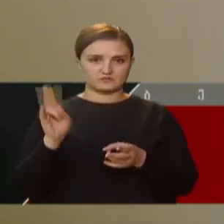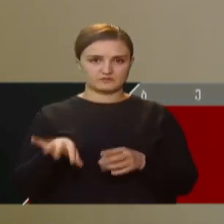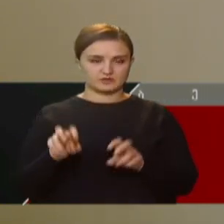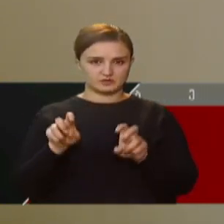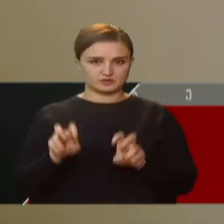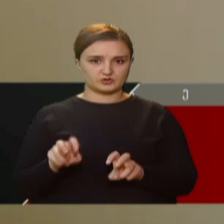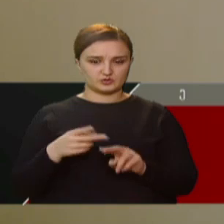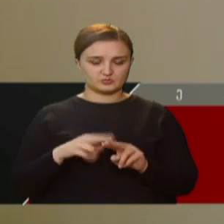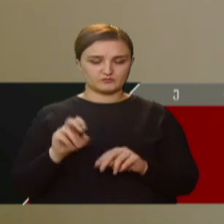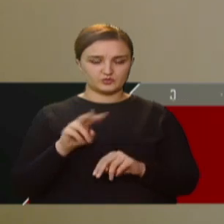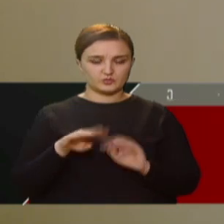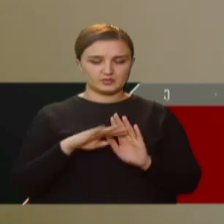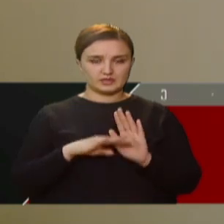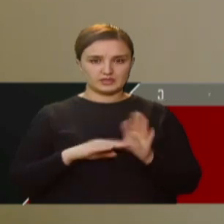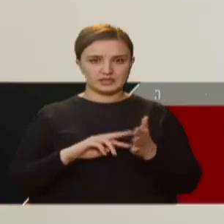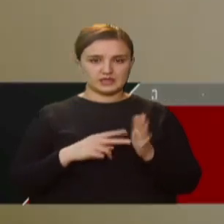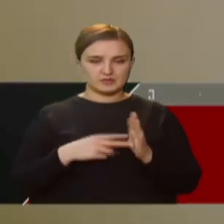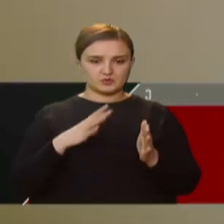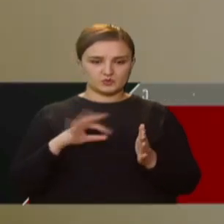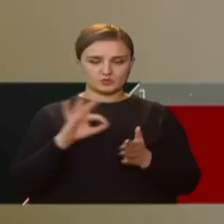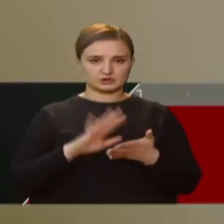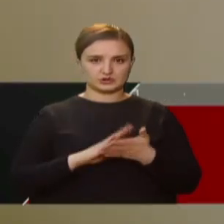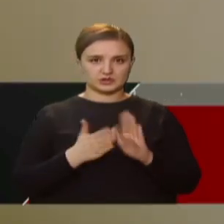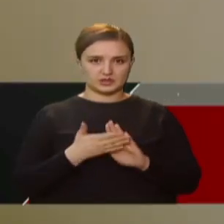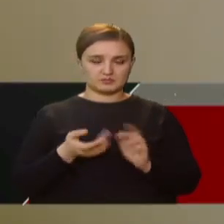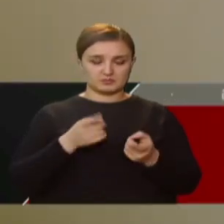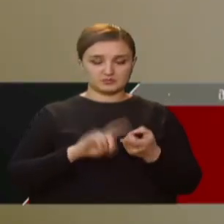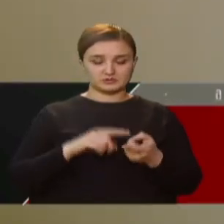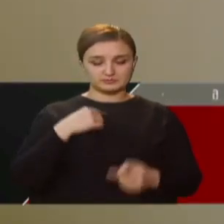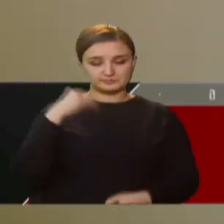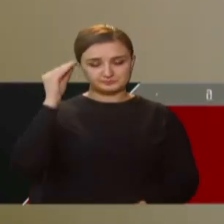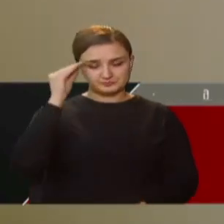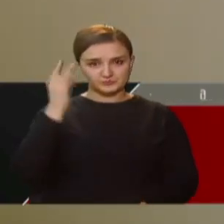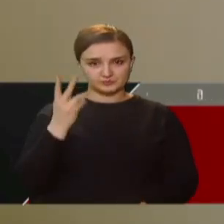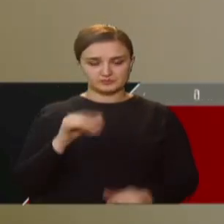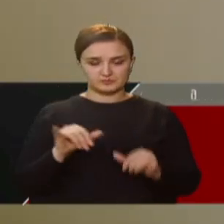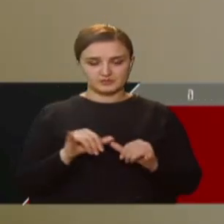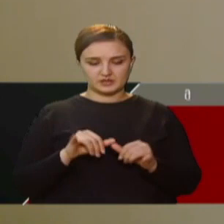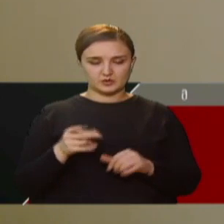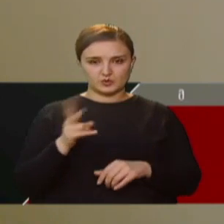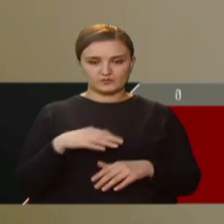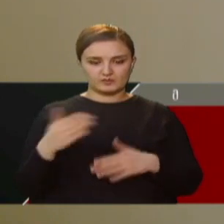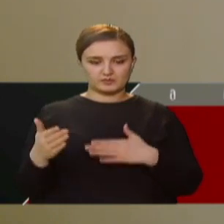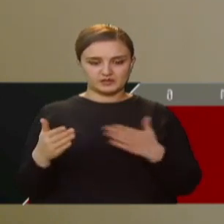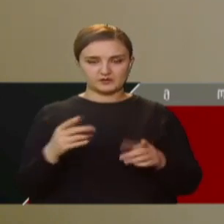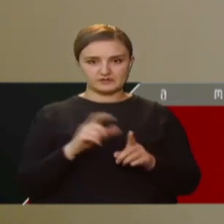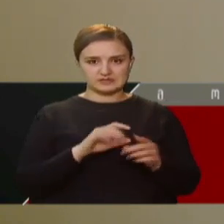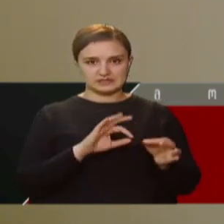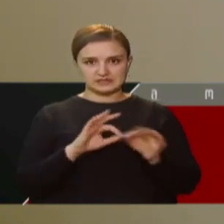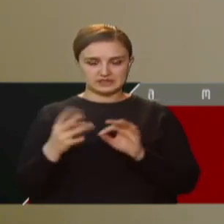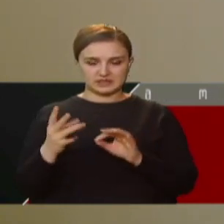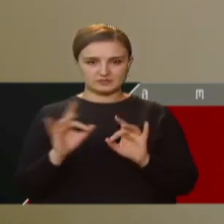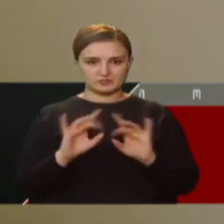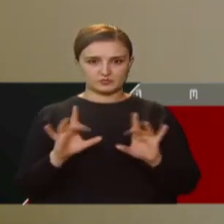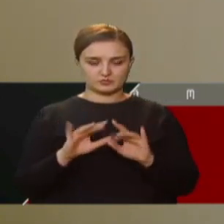რომ 12 პუნქტიანი გეგმა იყო აგებული კონსენსუსზე. ამიტომ ჩვენ მიგვაჩნია, რომ უნდა იდოს მაგიდაზე ორივე მხრიდან ისეთი ტიპის წინადადება,